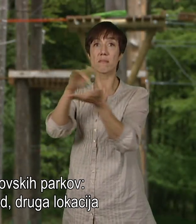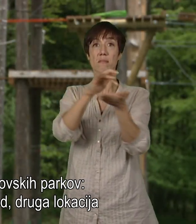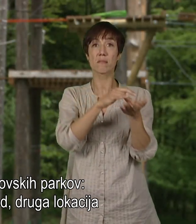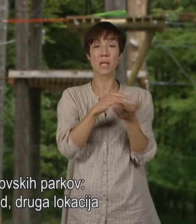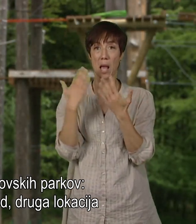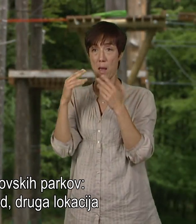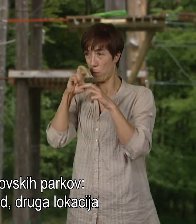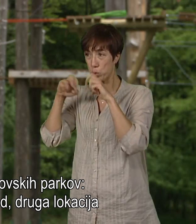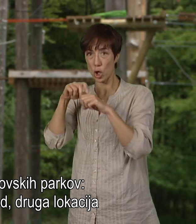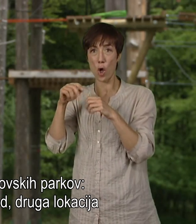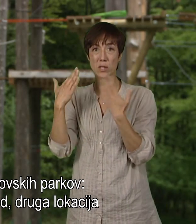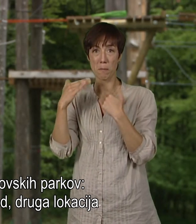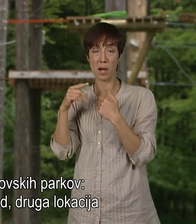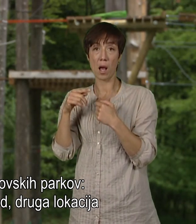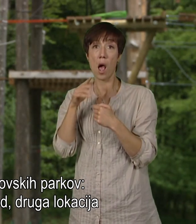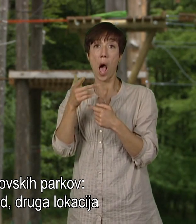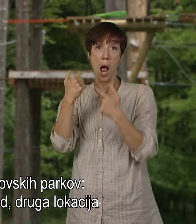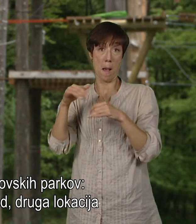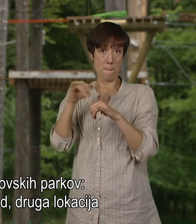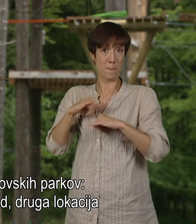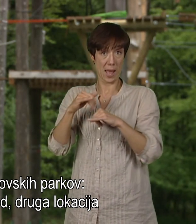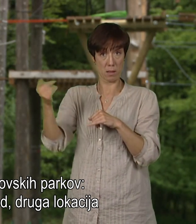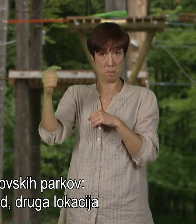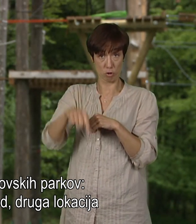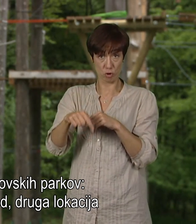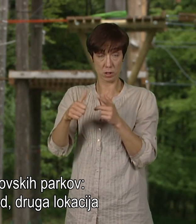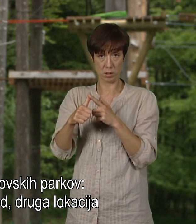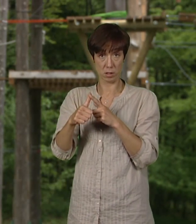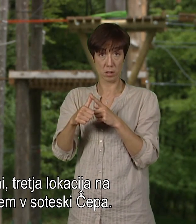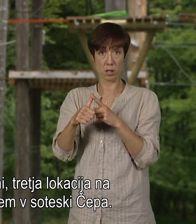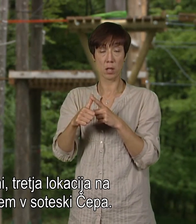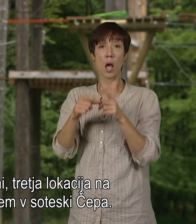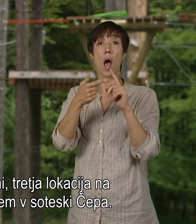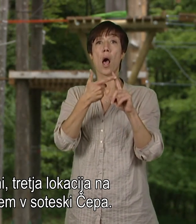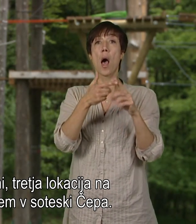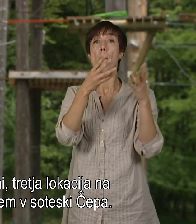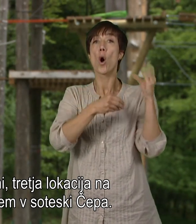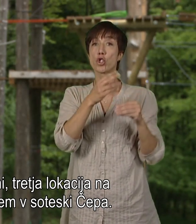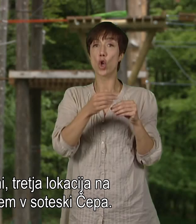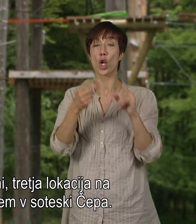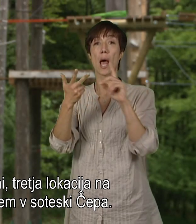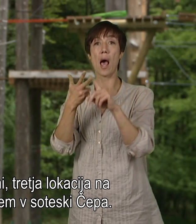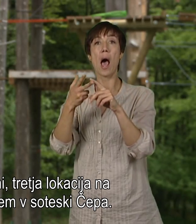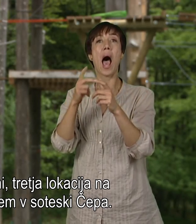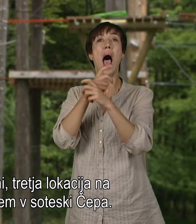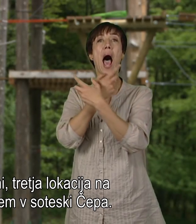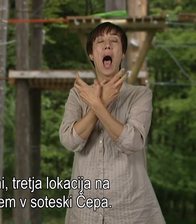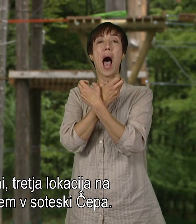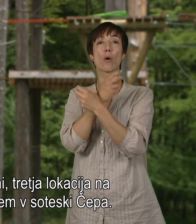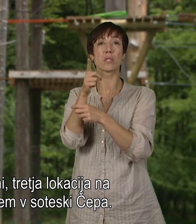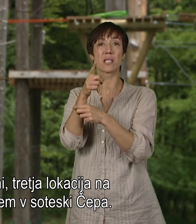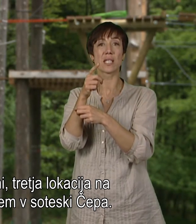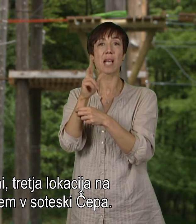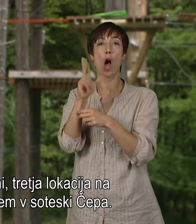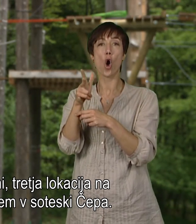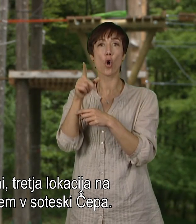Lokacije pustolovskih parkov. Vi boste prišli na Bled, druga lokacija se nahaja v Postojni, tretja lokacija na avstrijskem Koroškem